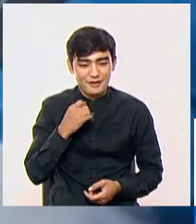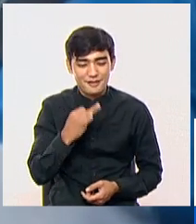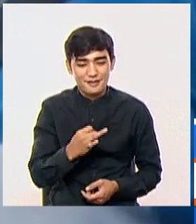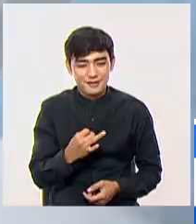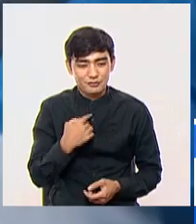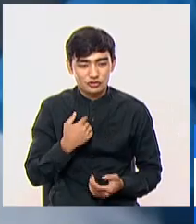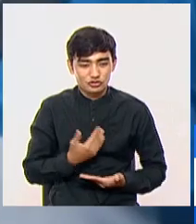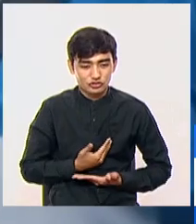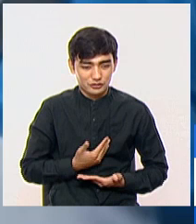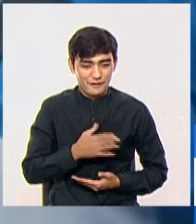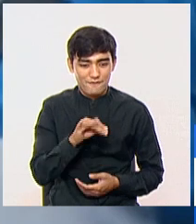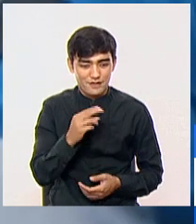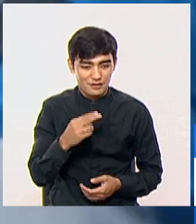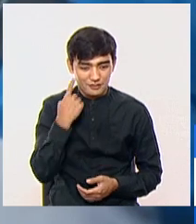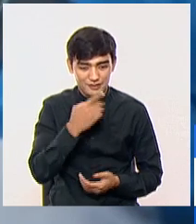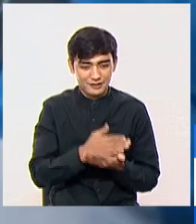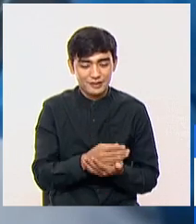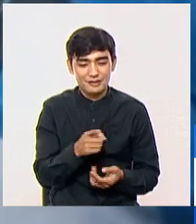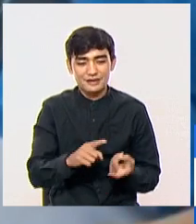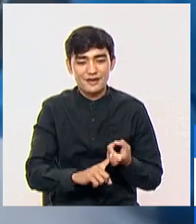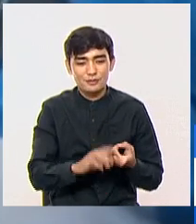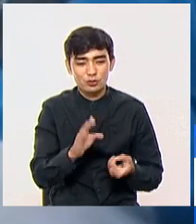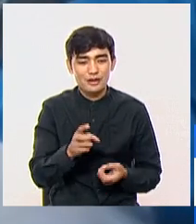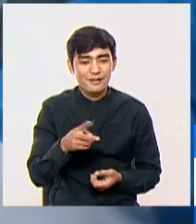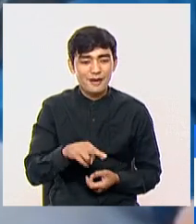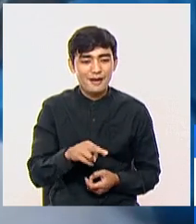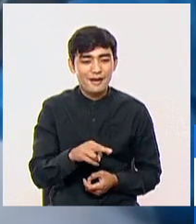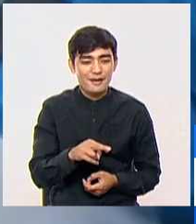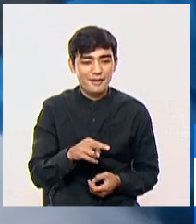на жительство. Это, скорее всего, коснется для тех,